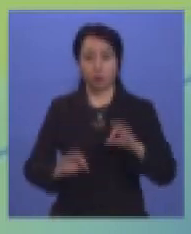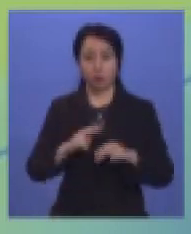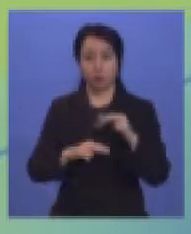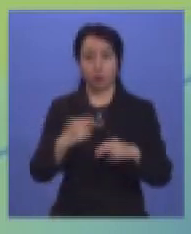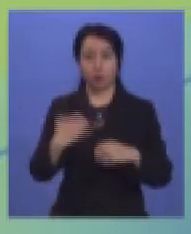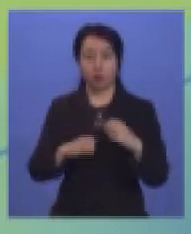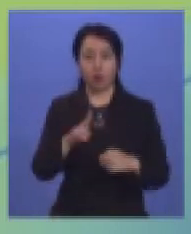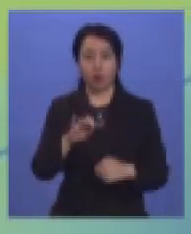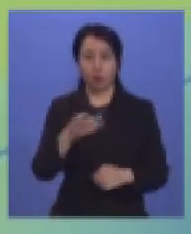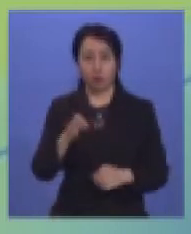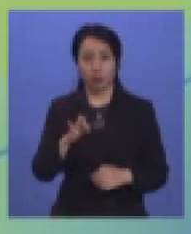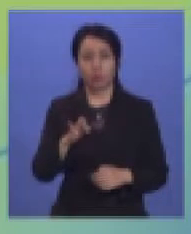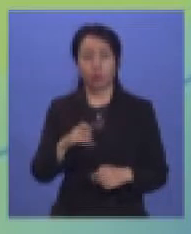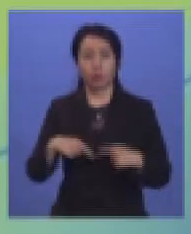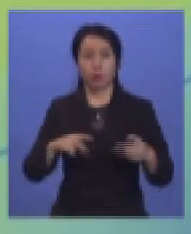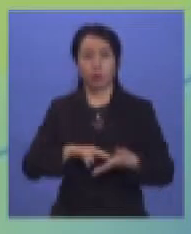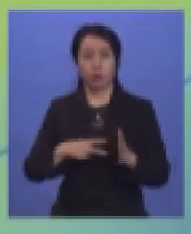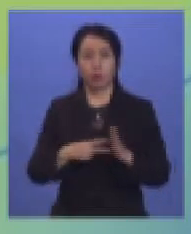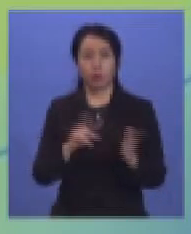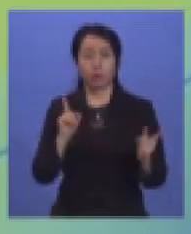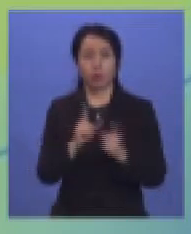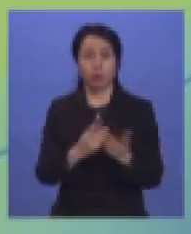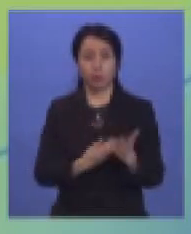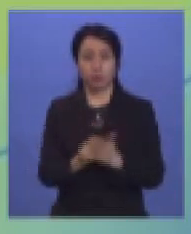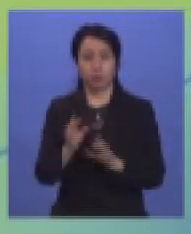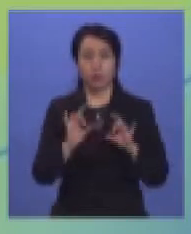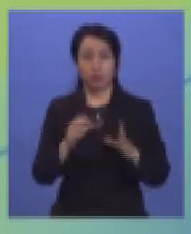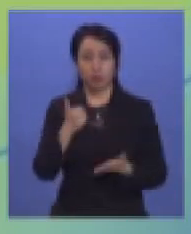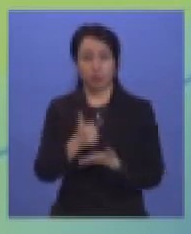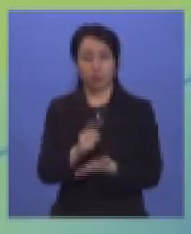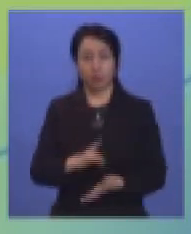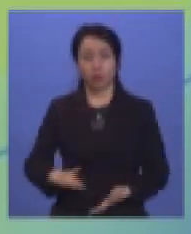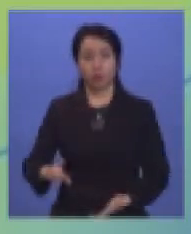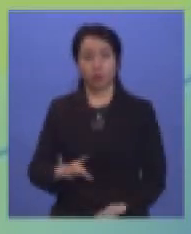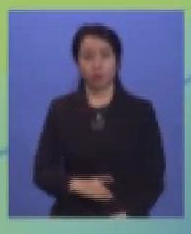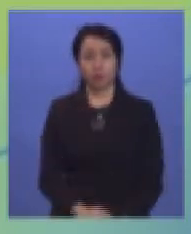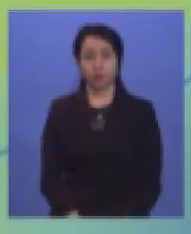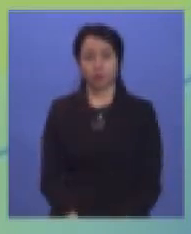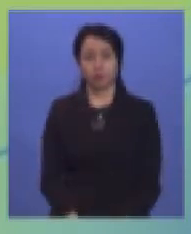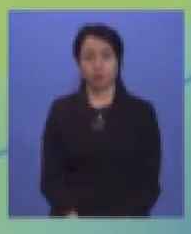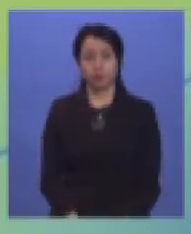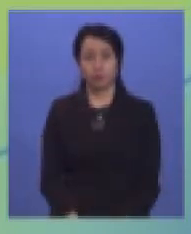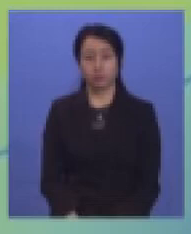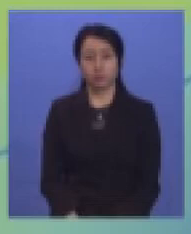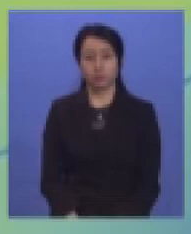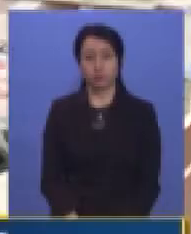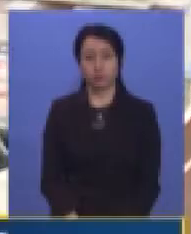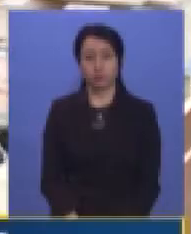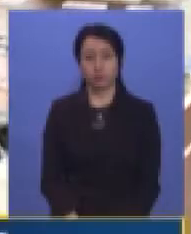застройке микрорайона копай об этих и других планах на встрече инвесторов рассказал глава региона кумар аксакалов